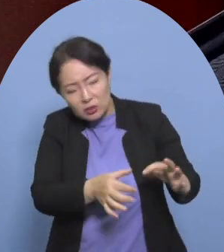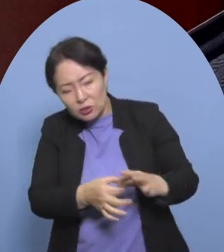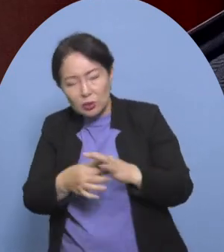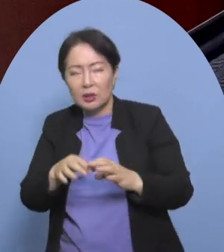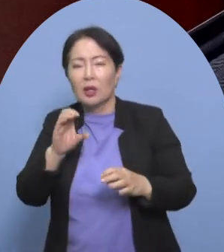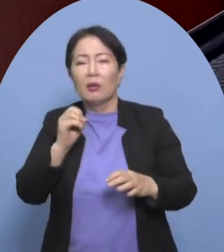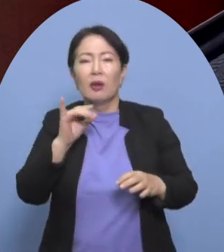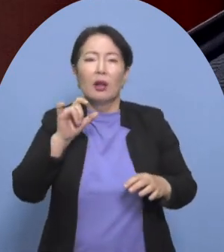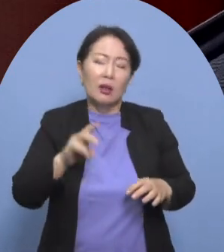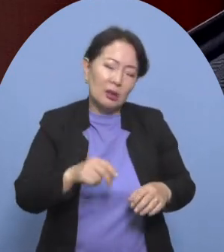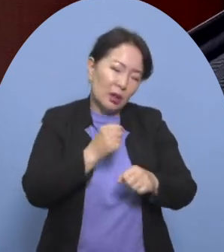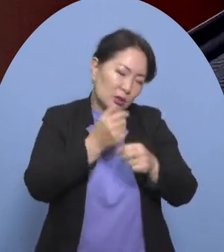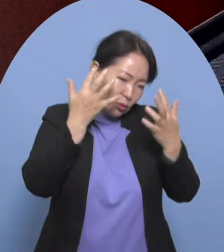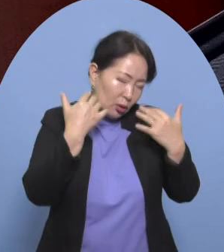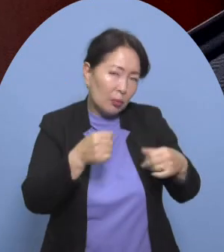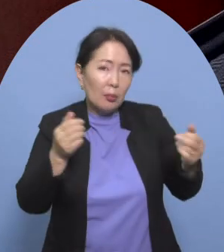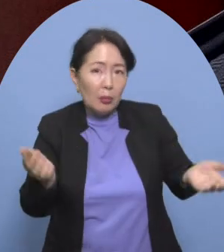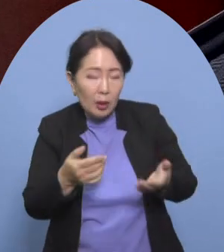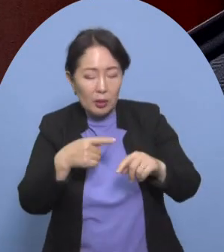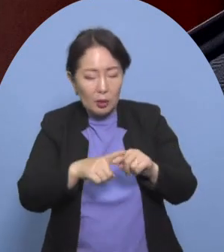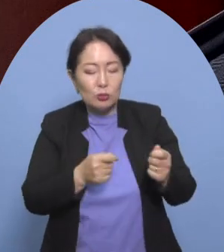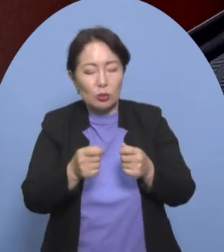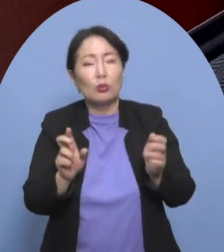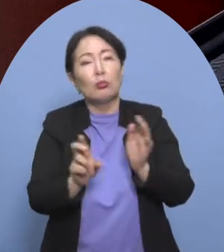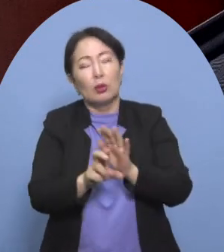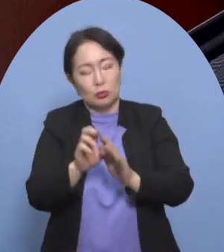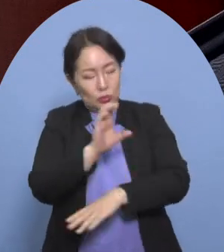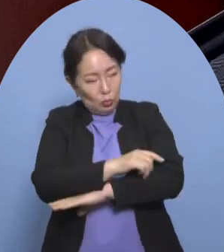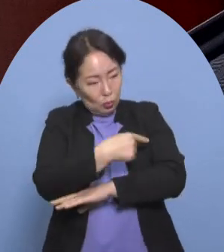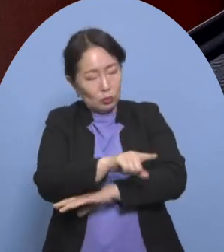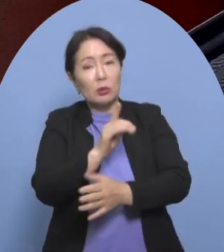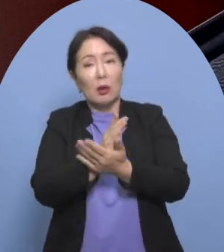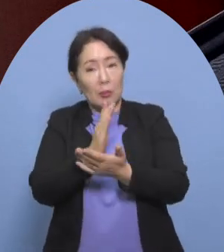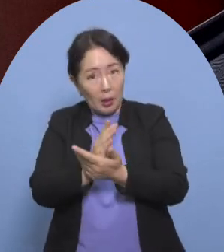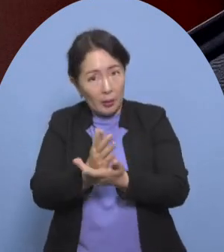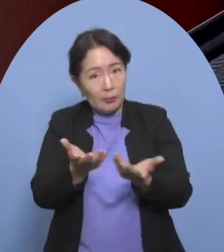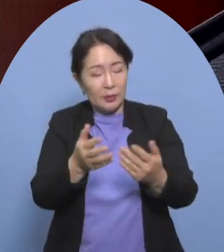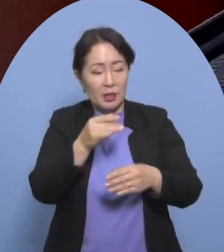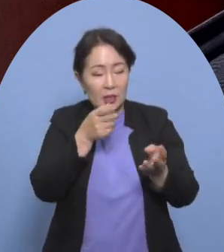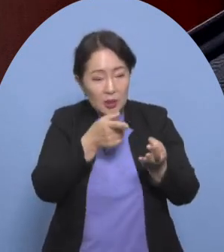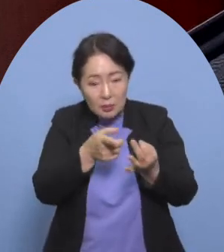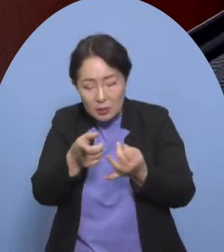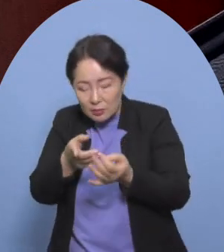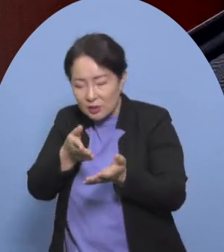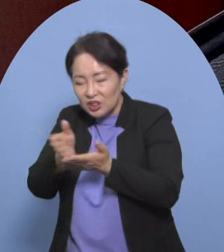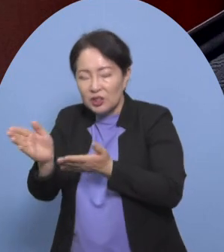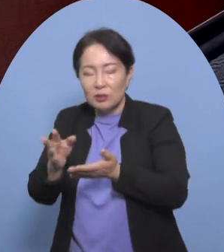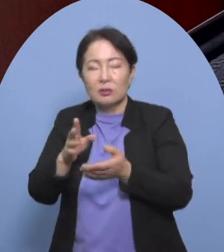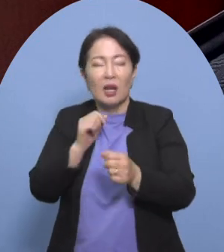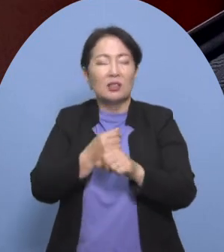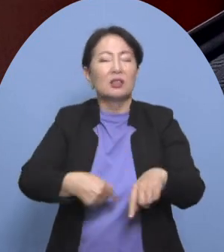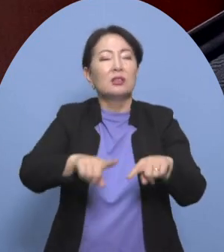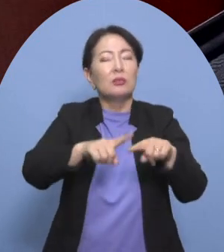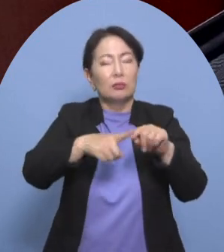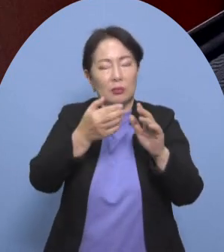тулгуурласан ивент үйл ажиллагаа олон ажлуудыг нэмж зохицуулах бас боломж ус сургуулиуд байна. Тэр энлүү чиглэлсэн ажлыг бид нас нэмэгдүүлэх хэрэгтэй. Яг тэр